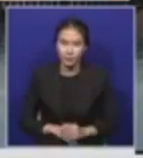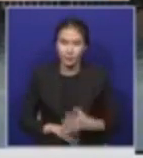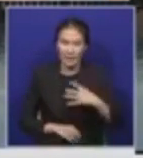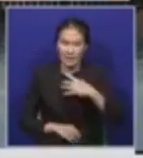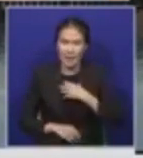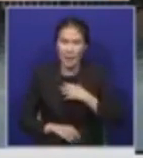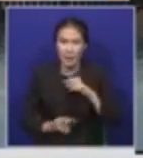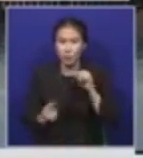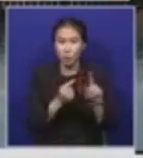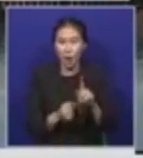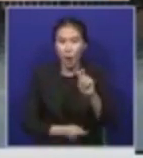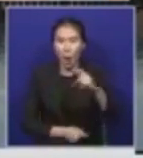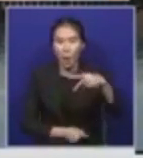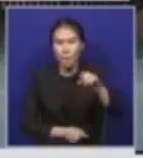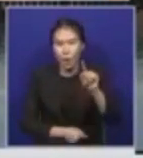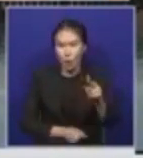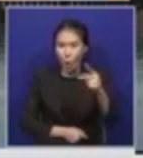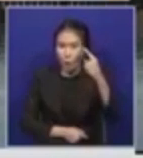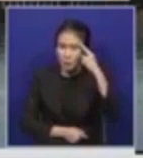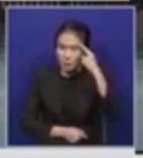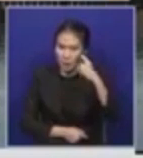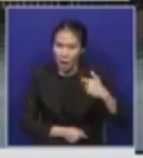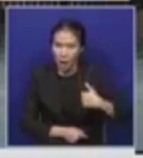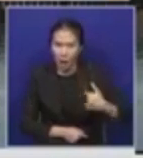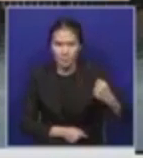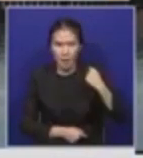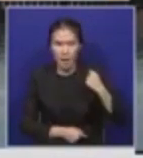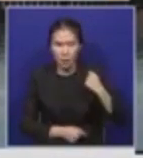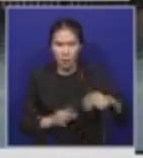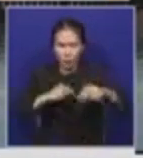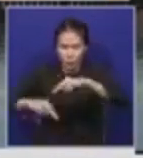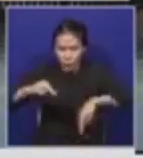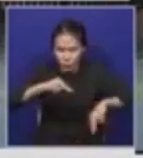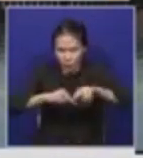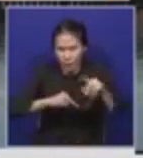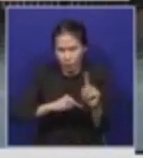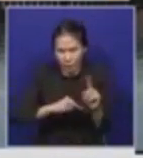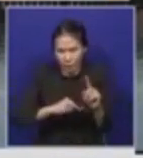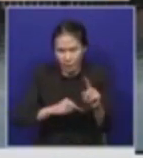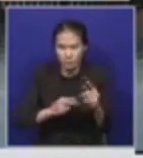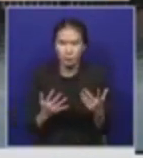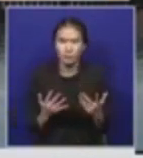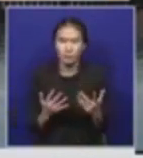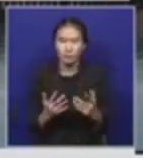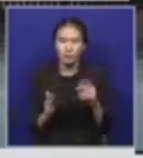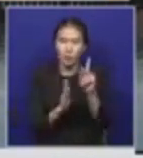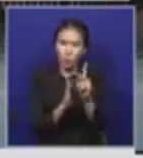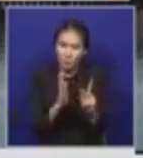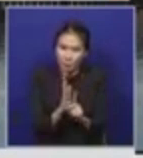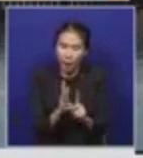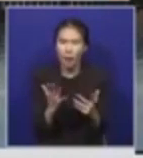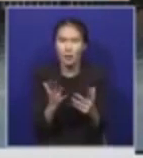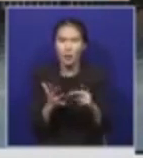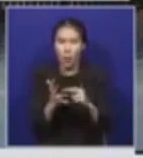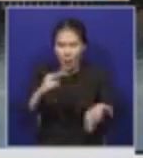องถิ่นเขามีอำนาจในการที่จะรักษาโดยการออกกฎหมายหรือไปคุ้ม